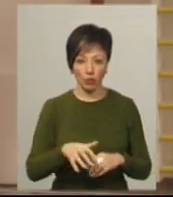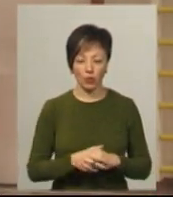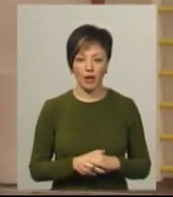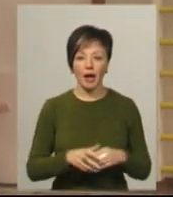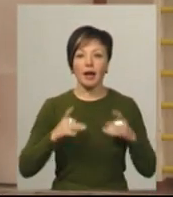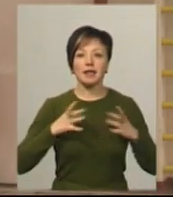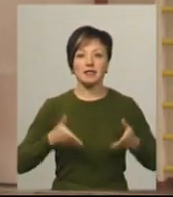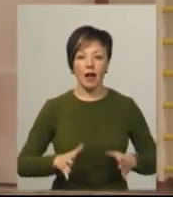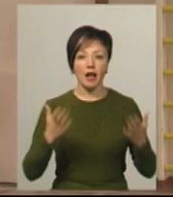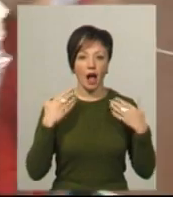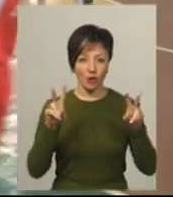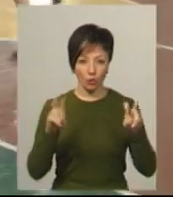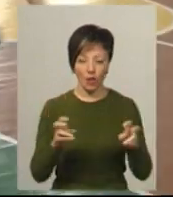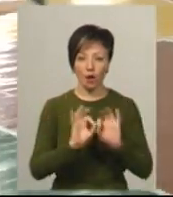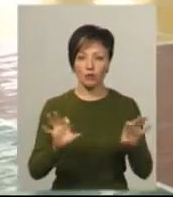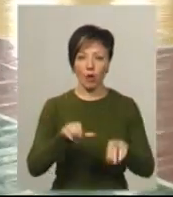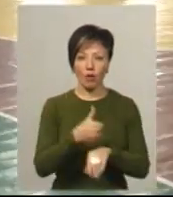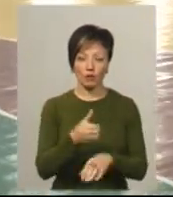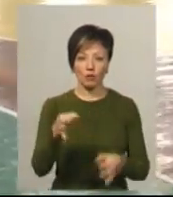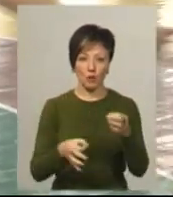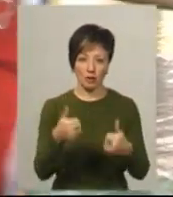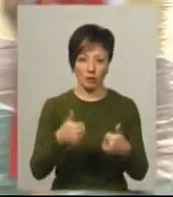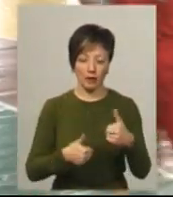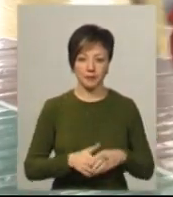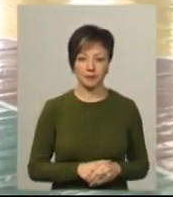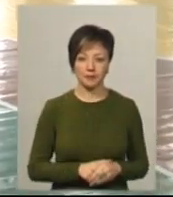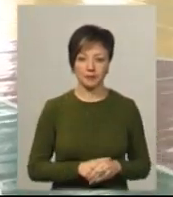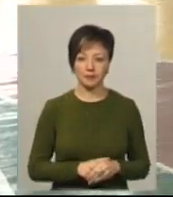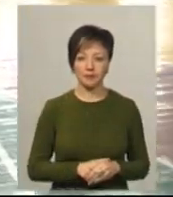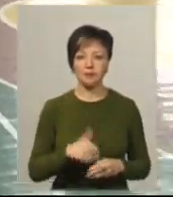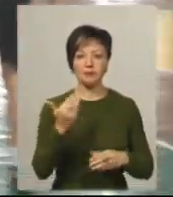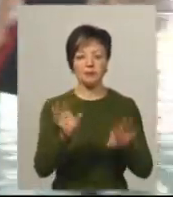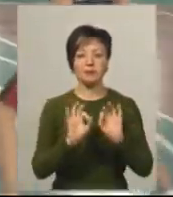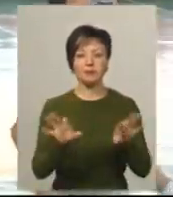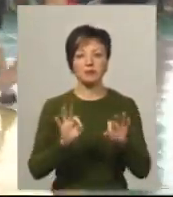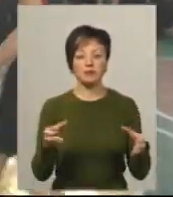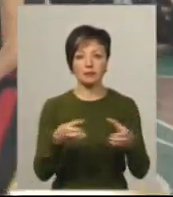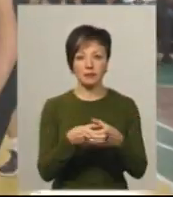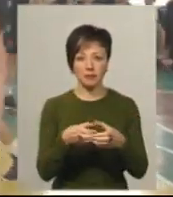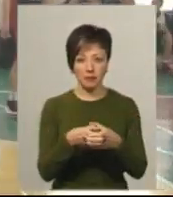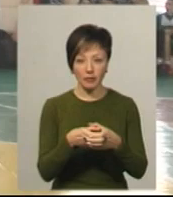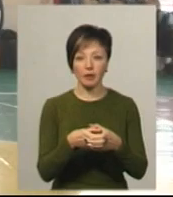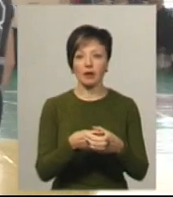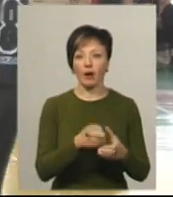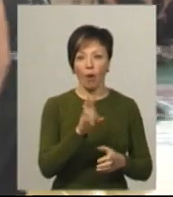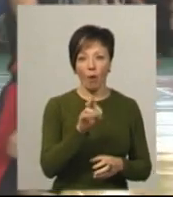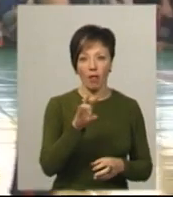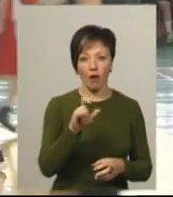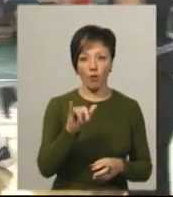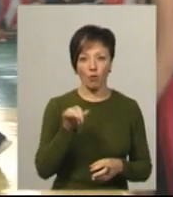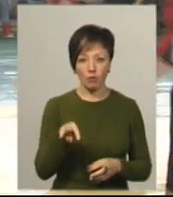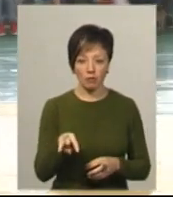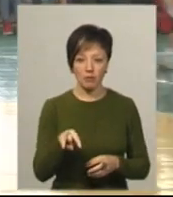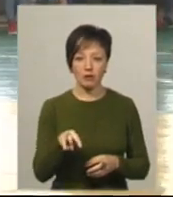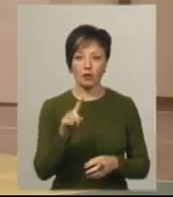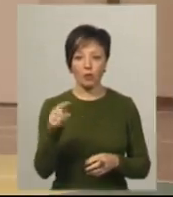«Різдвяні канікули». Про це розповів головний суддя змагань Сергій Лозінський. За його словами, команда колегіуму імені Володимира Козубняка